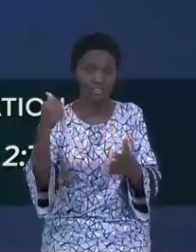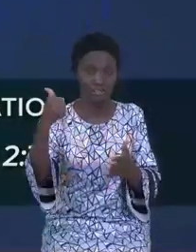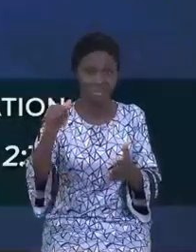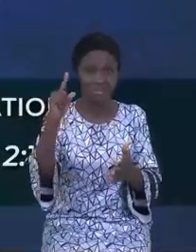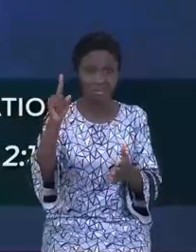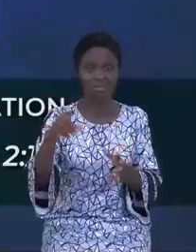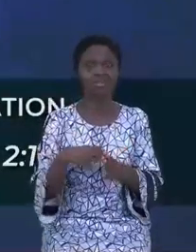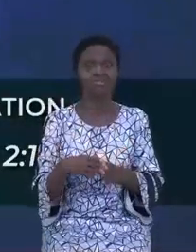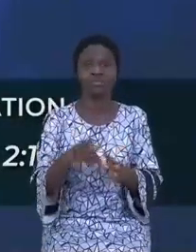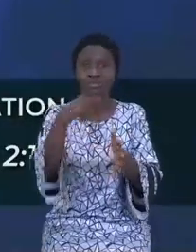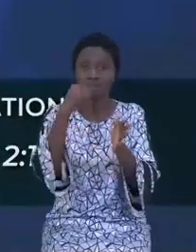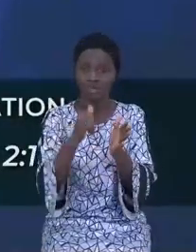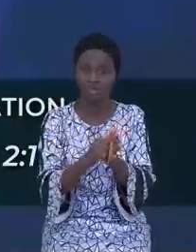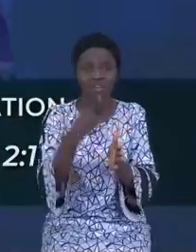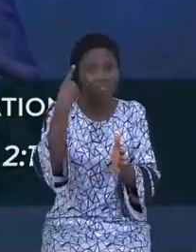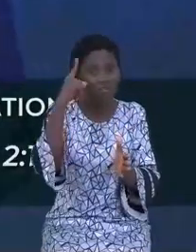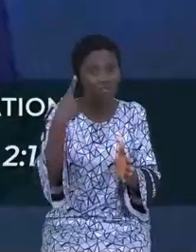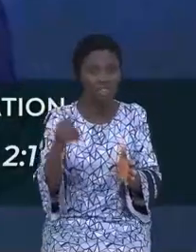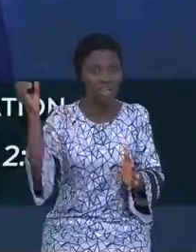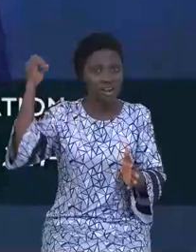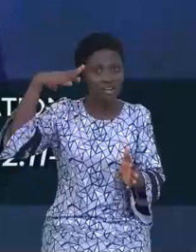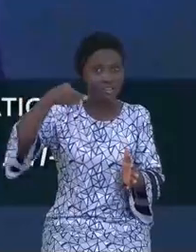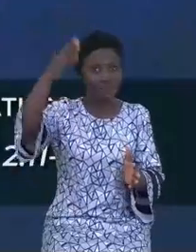dit, car la grâce de Dieu,